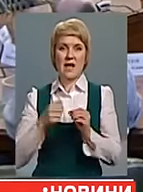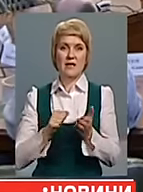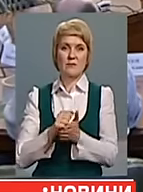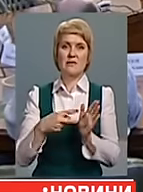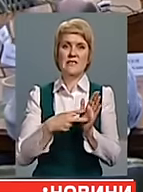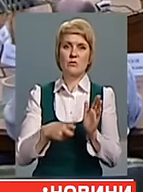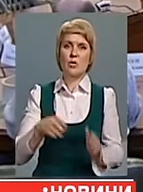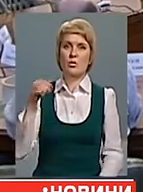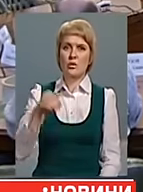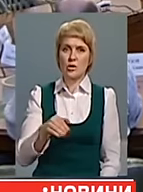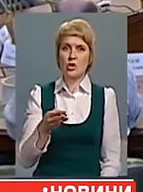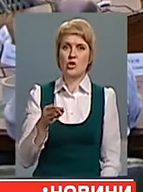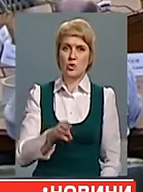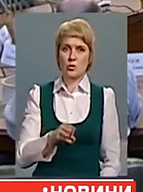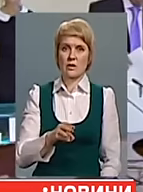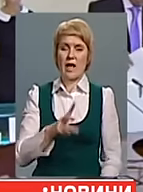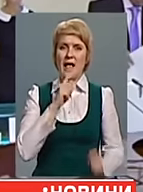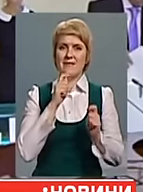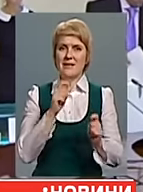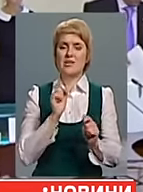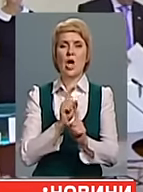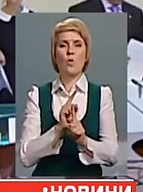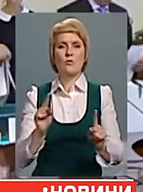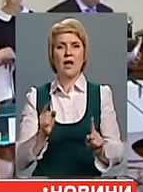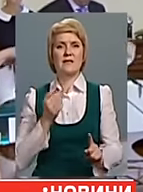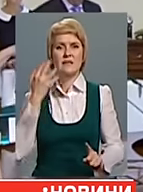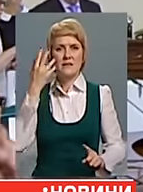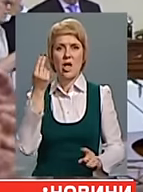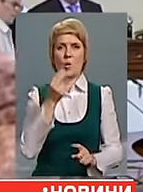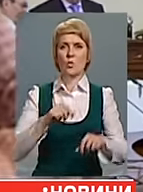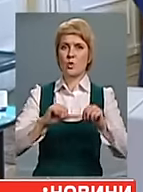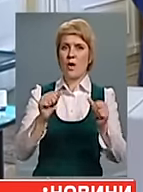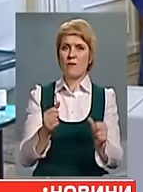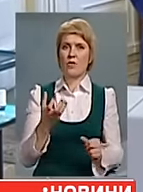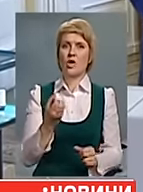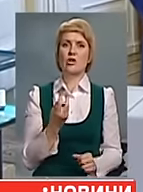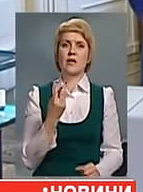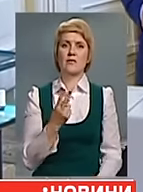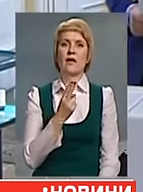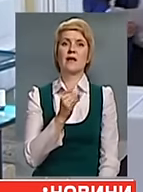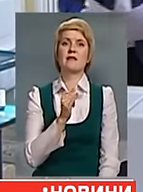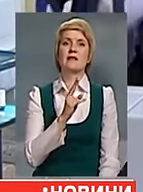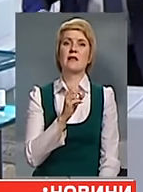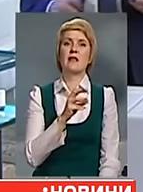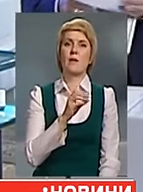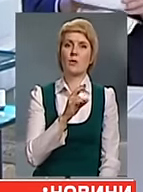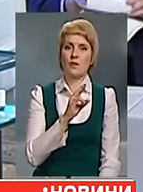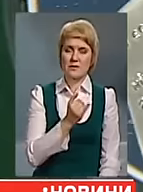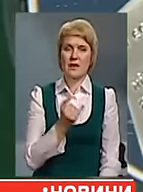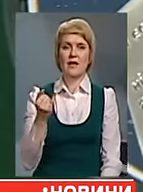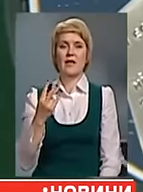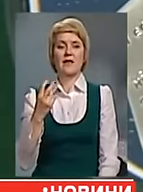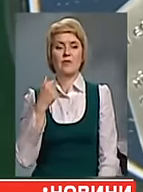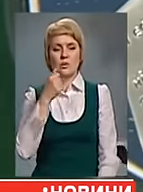штук. Відзначили ж за унікальність ідеї та художнє оформлення ще дві – це Кременковський та до 70-річчя визволення України